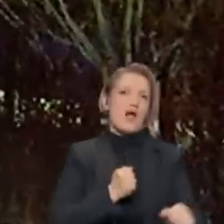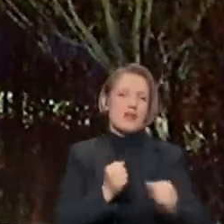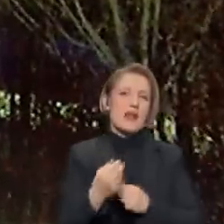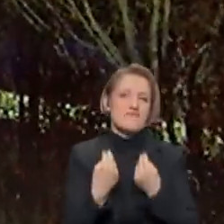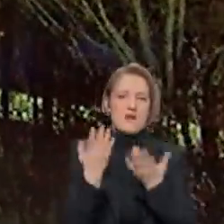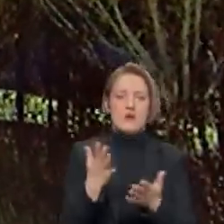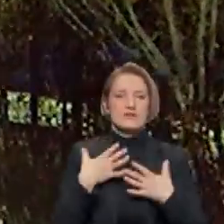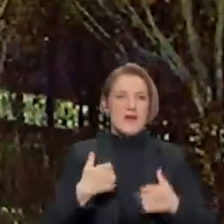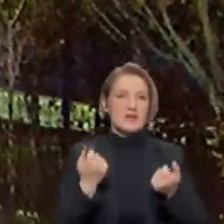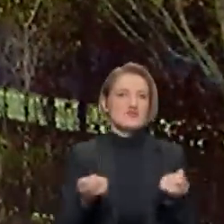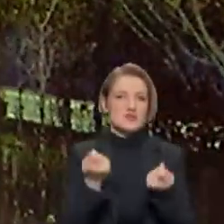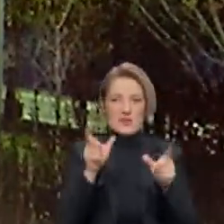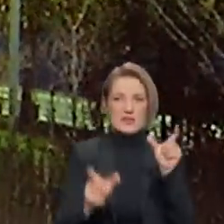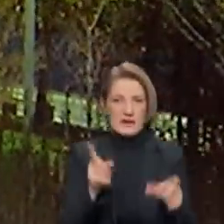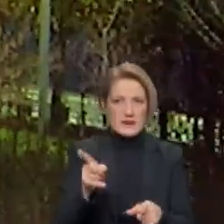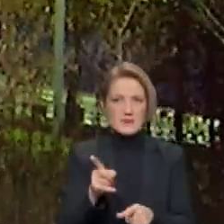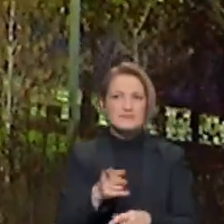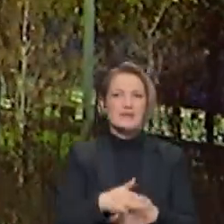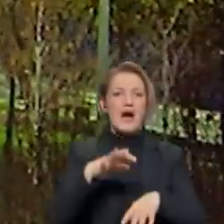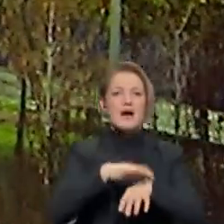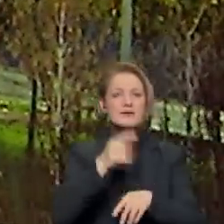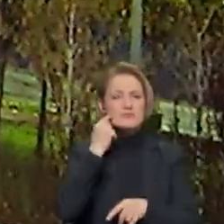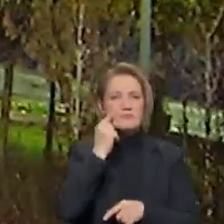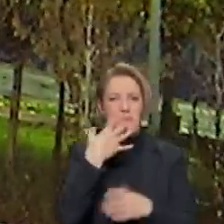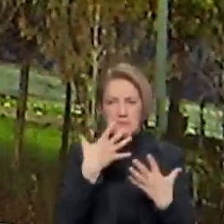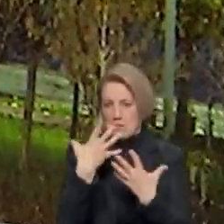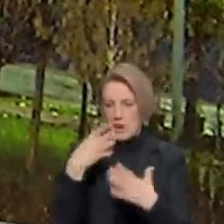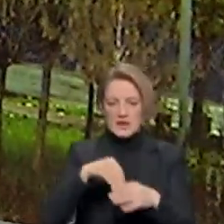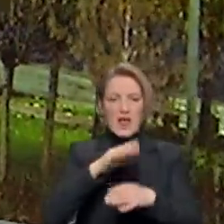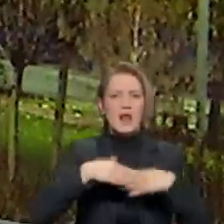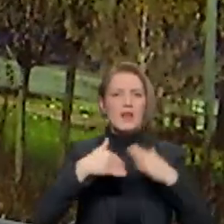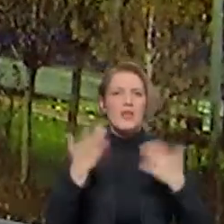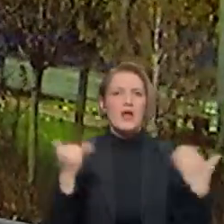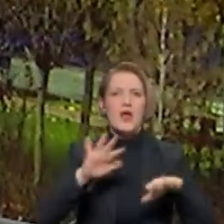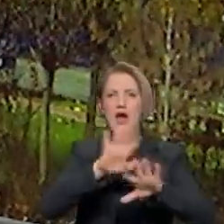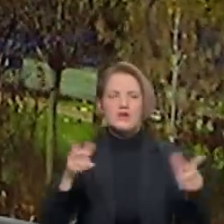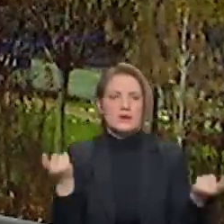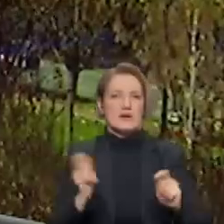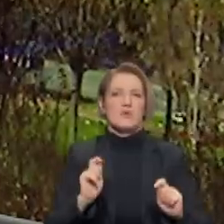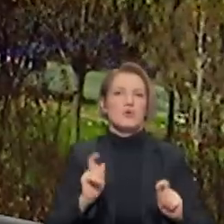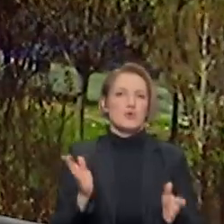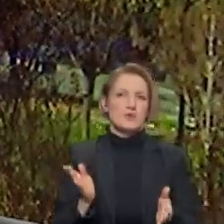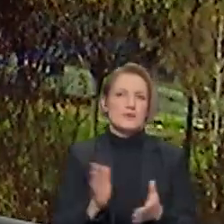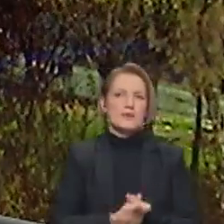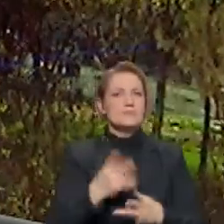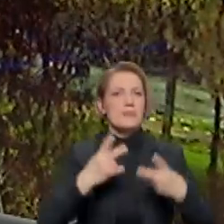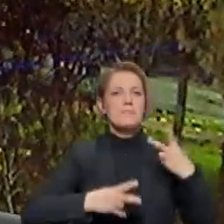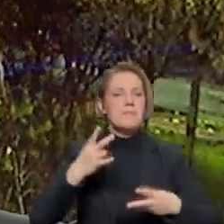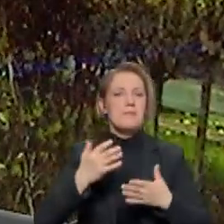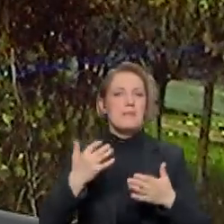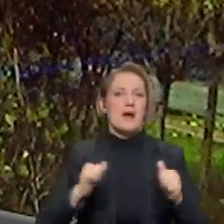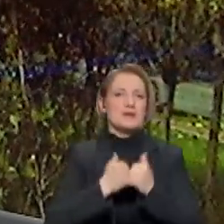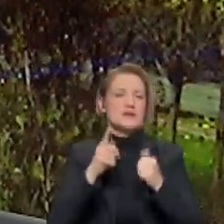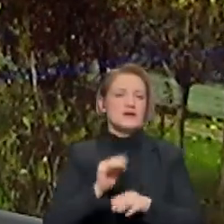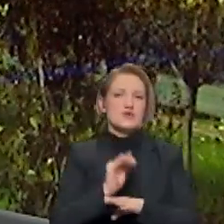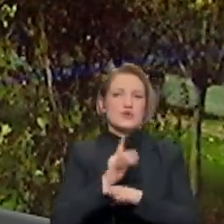veriyor sağlık çalışanları ve vakalara yetişmek için ellerinden gelen her şeyi yapıyor. Ve zaman zaman da kazalar yaşanıyor. Dün öyle